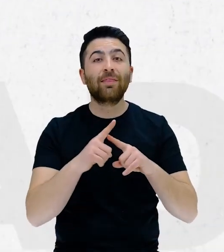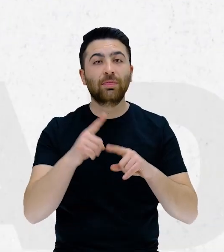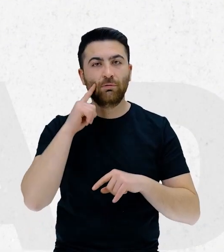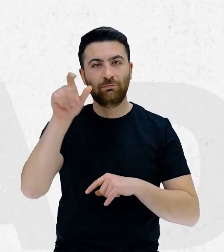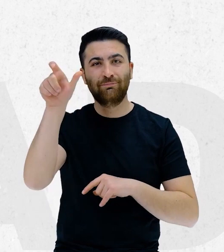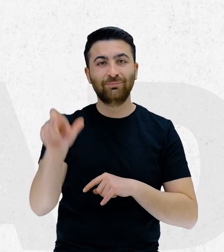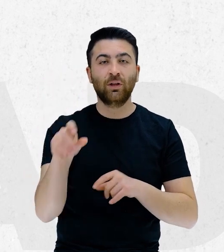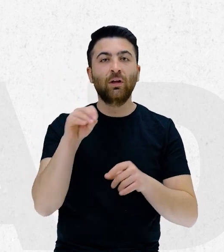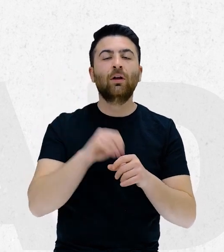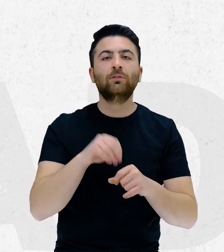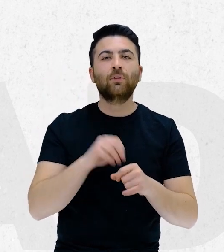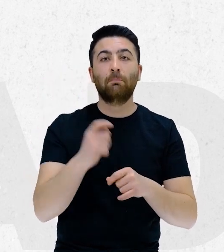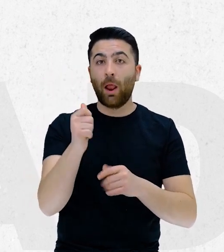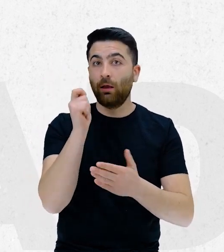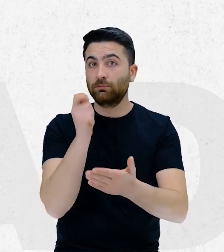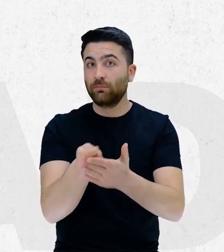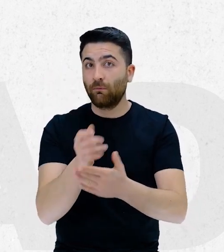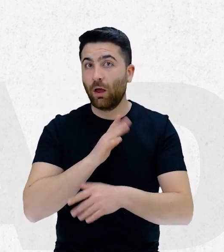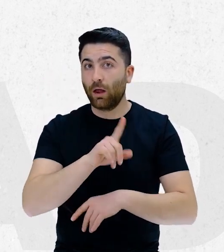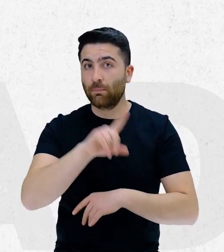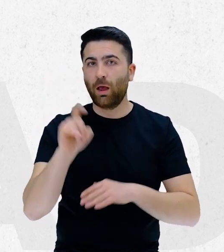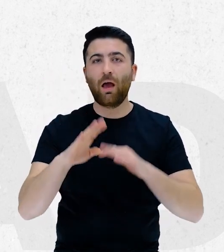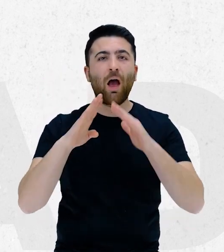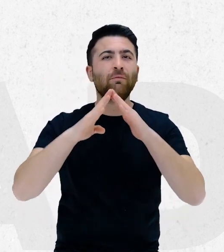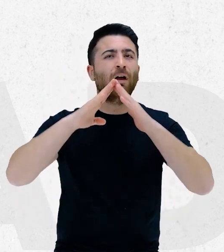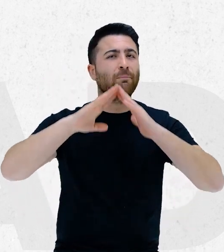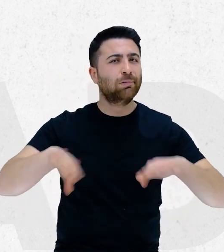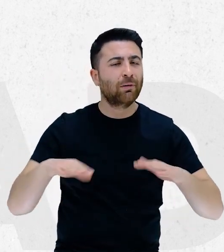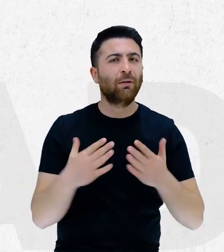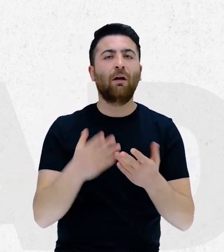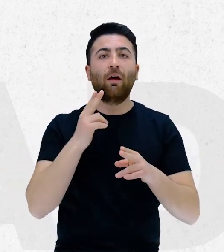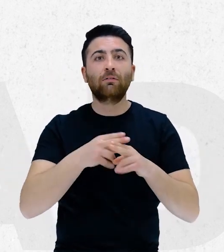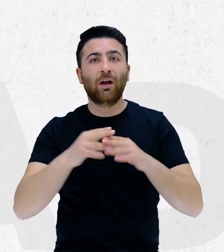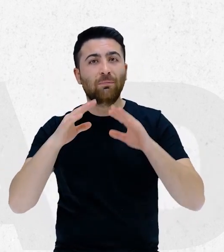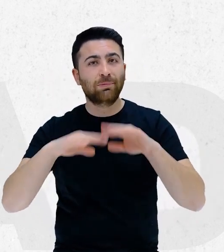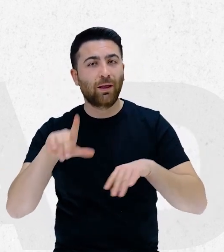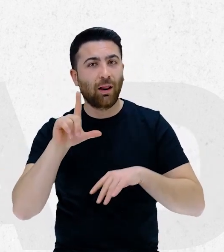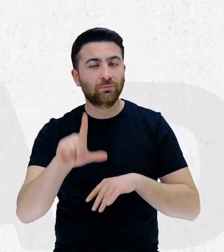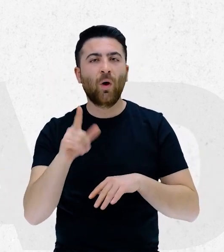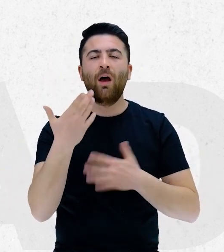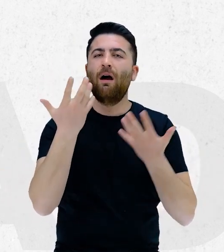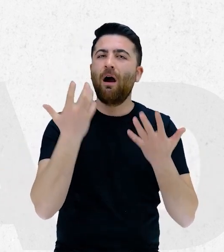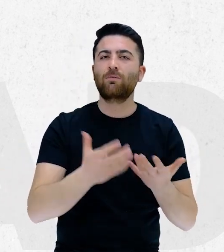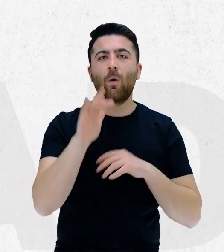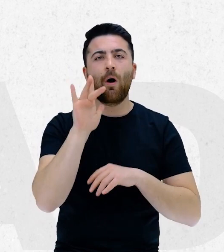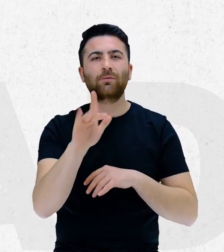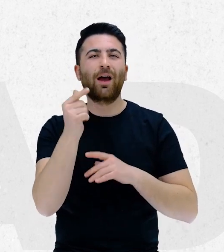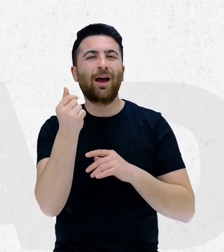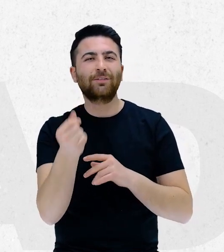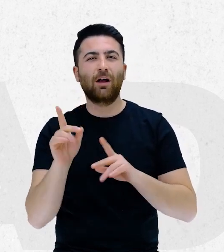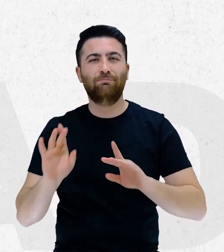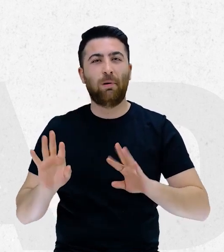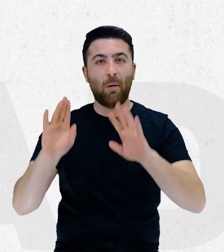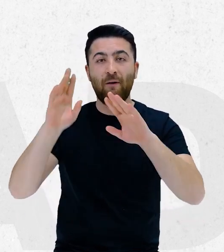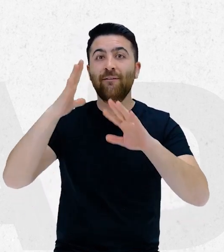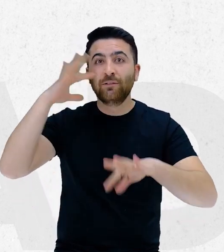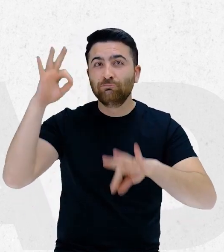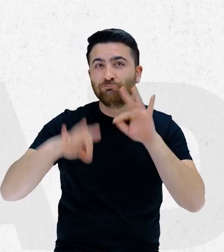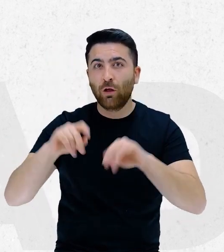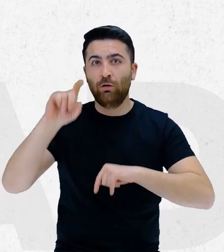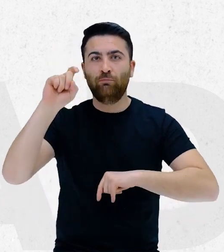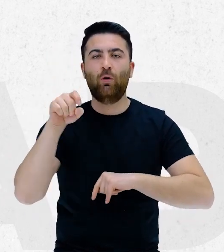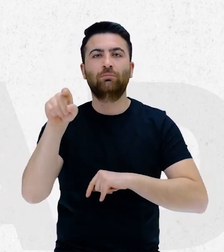Afetzedeler için nakdi yardım yapılacak mı? Konutları yıkık, acil yıkılacak, ağır, orta veya az hasarlı olarak tespit